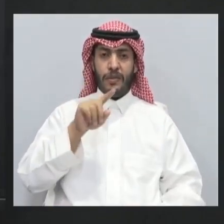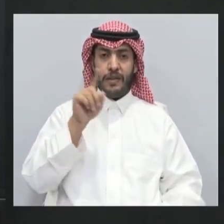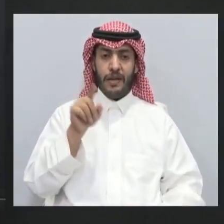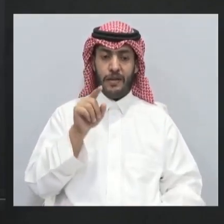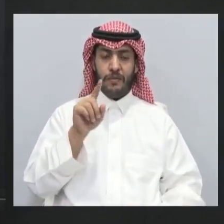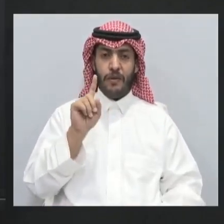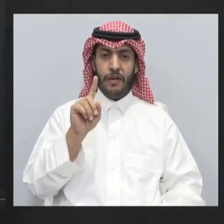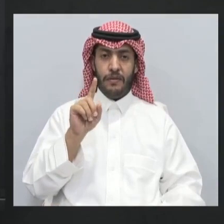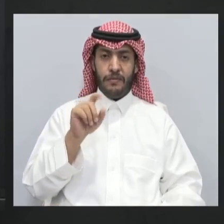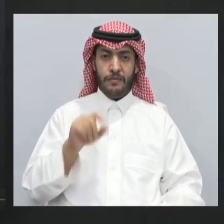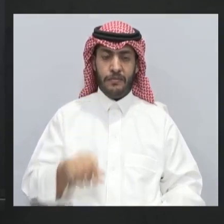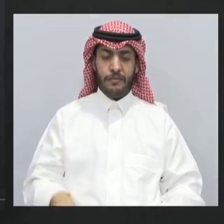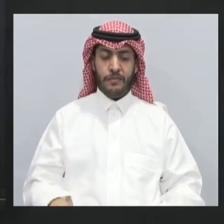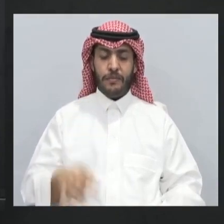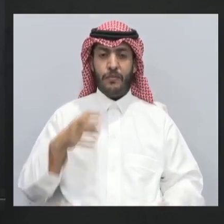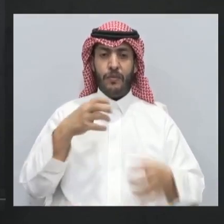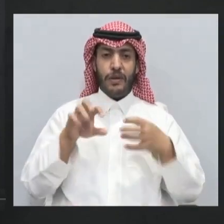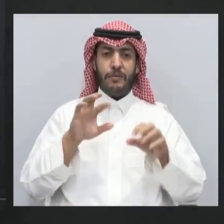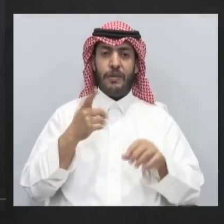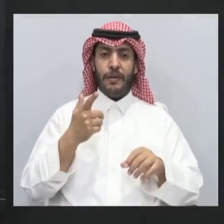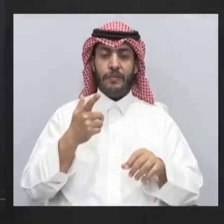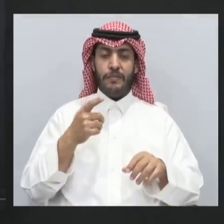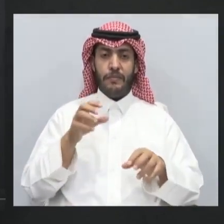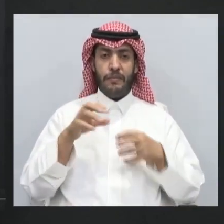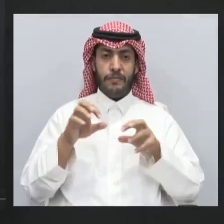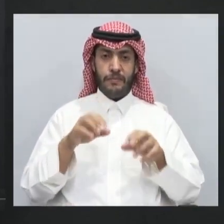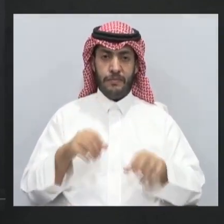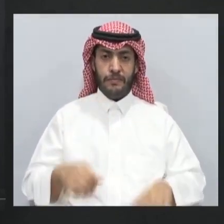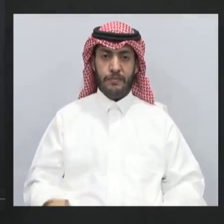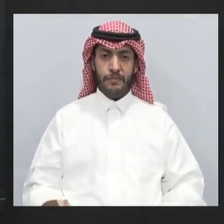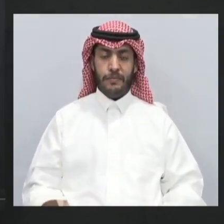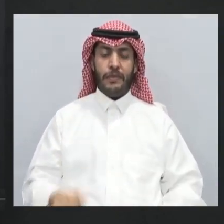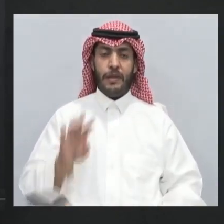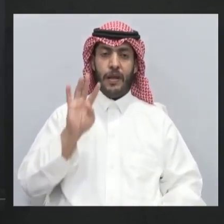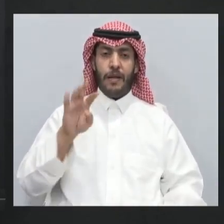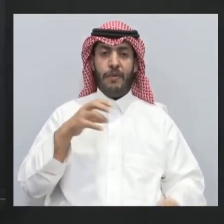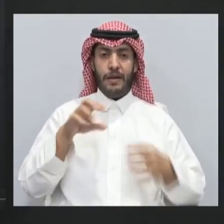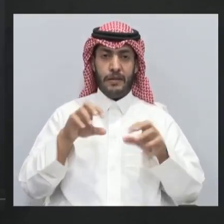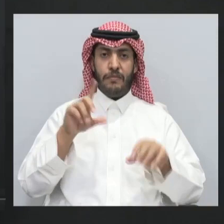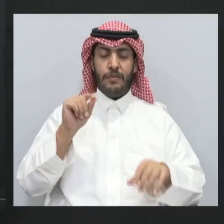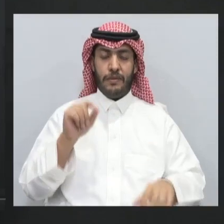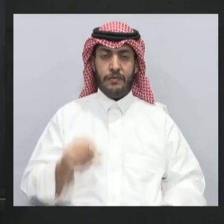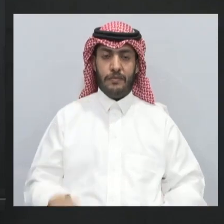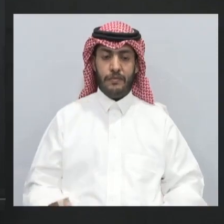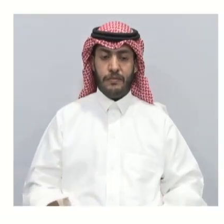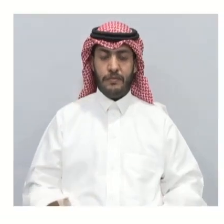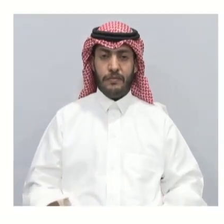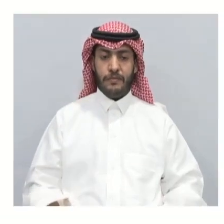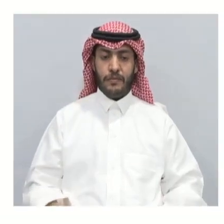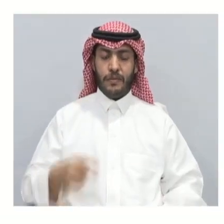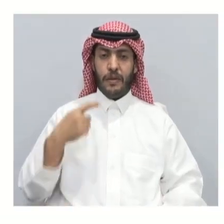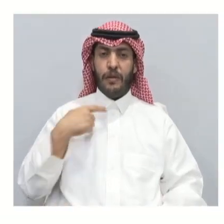دائره واحده فقط مقسمه الى كم قسم بارك الله فيكم اربعه اقسام بارك الله فيكم انا لو